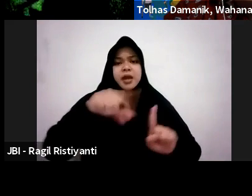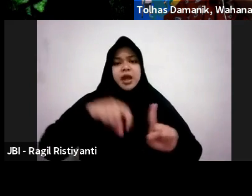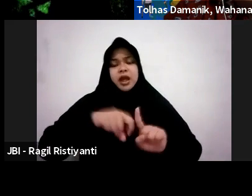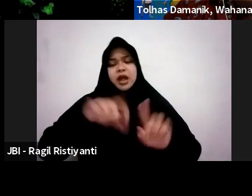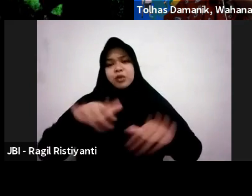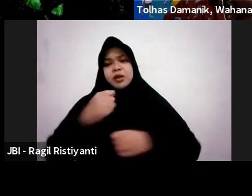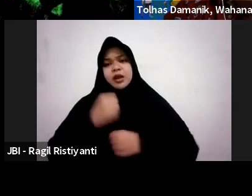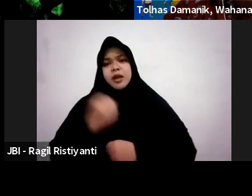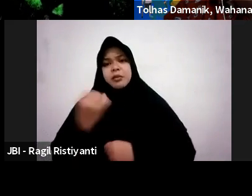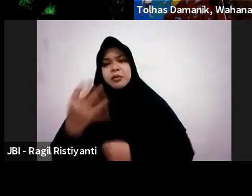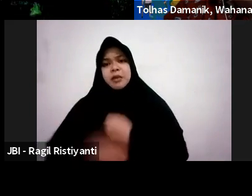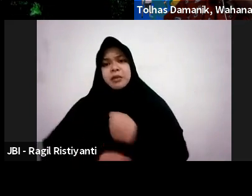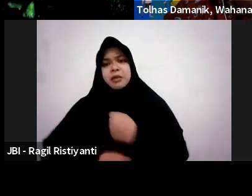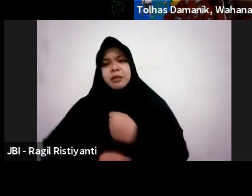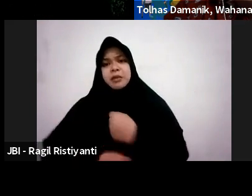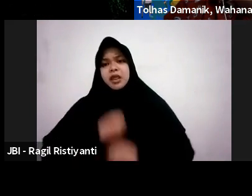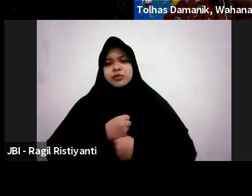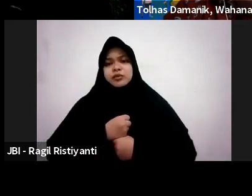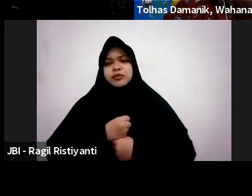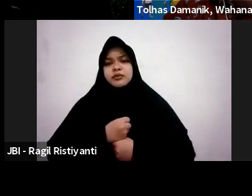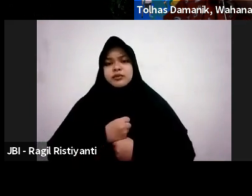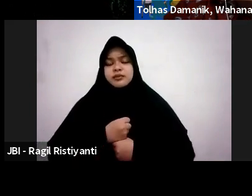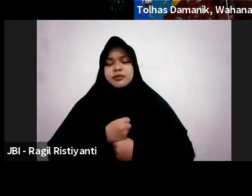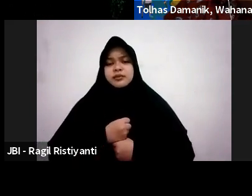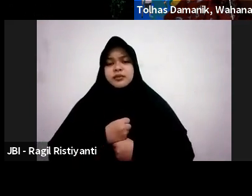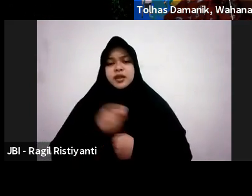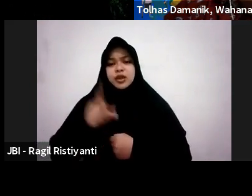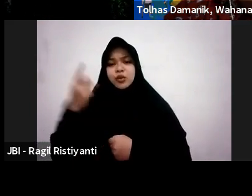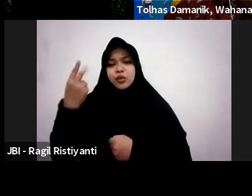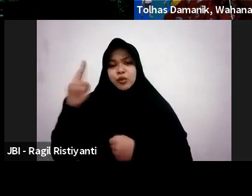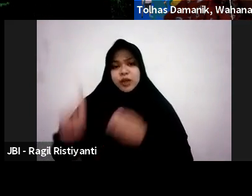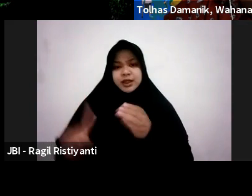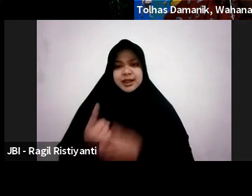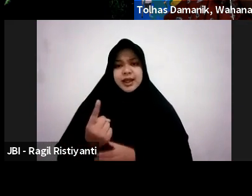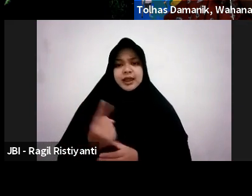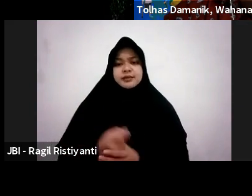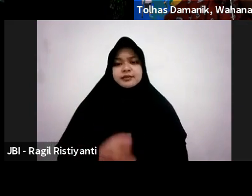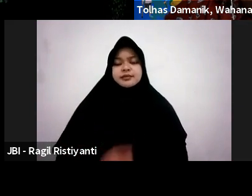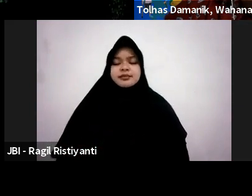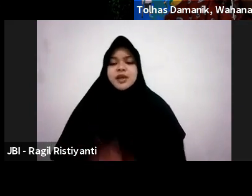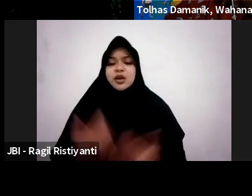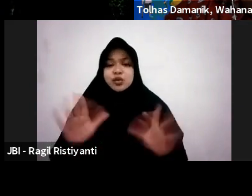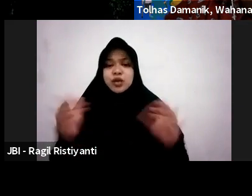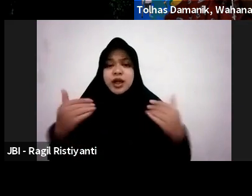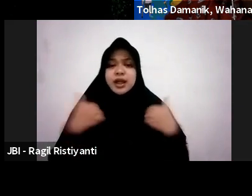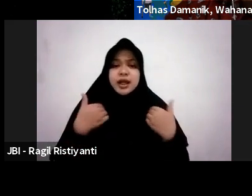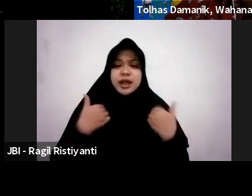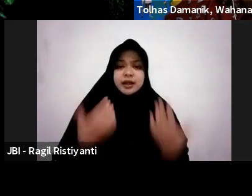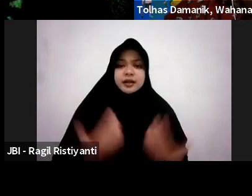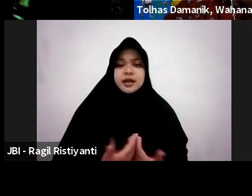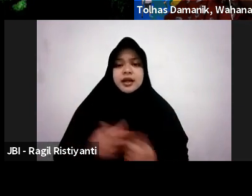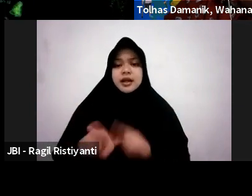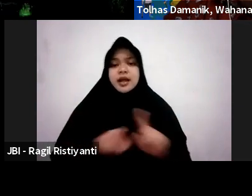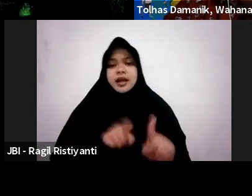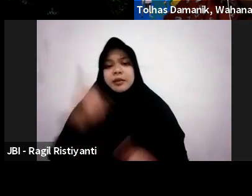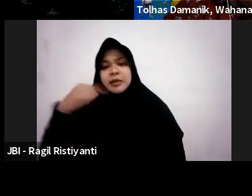tahun kita jadi itu itu itu bentuk-bentuk inisiatif ya Yang yang sudah terjadi yang dilakukan oleh pemerintah